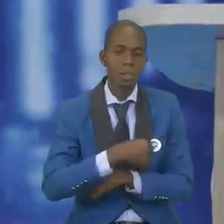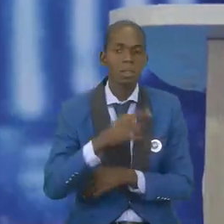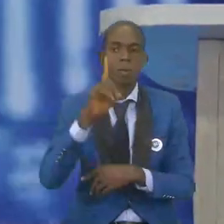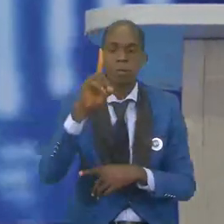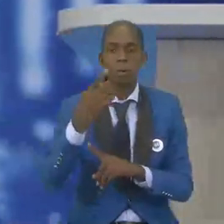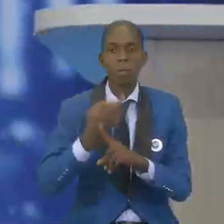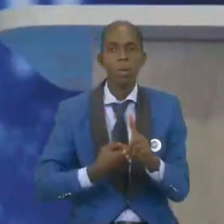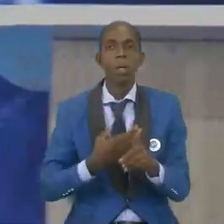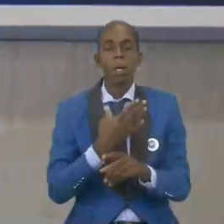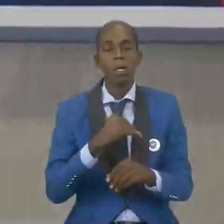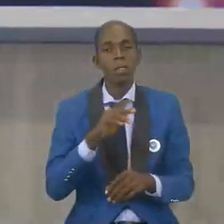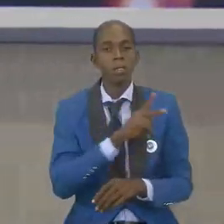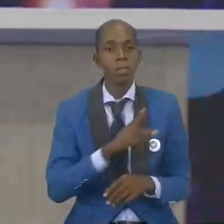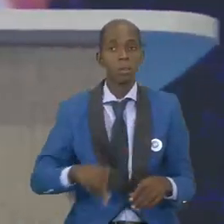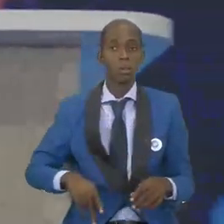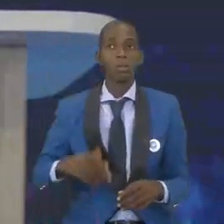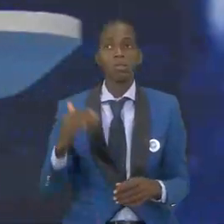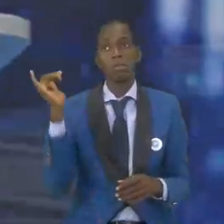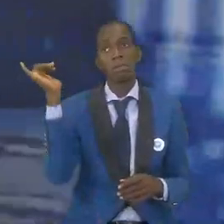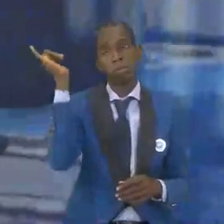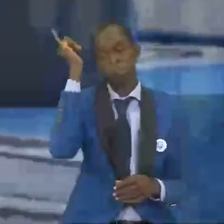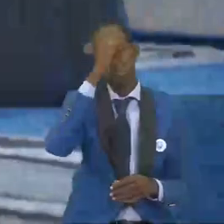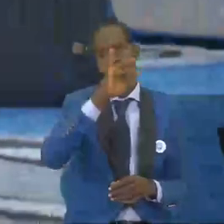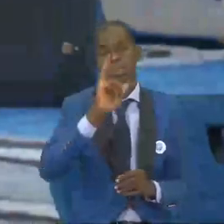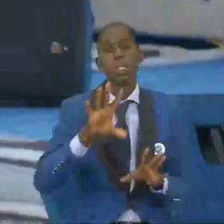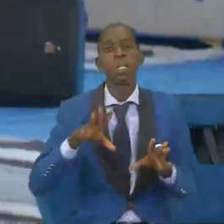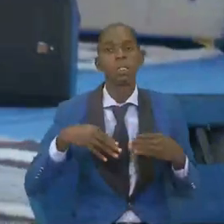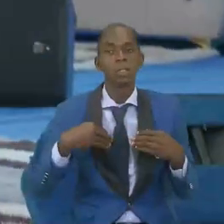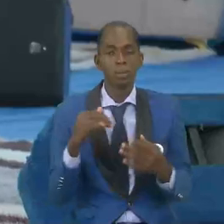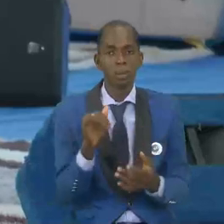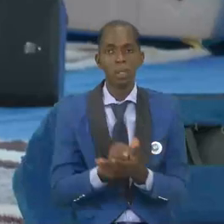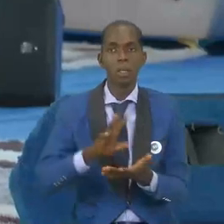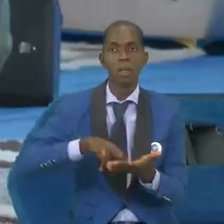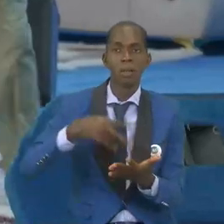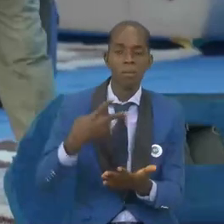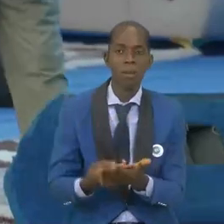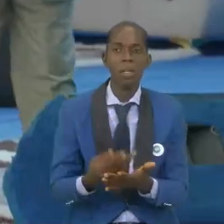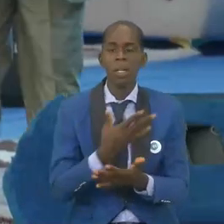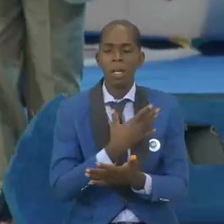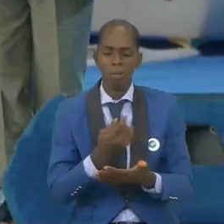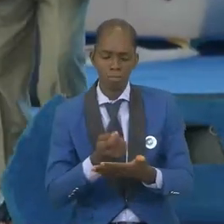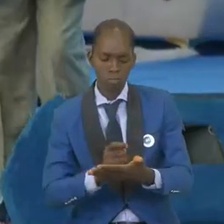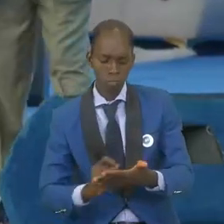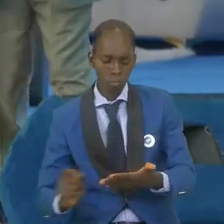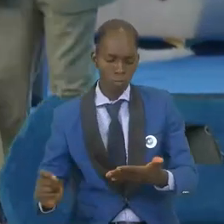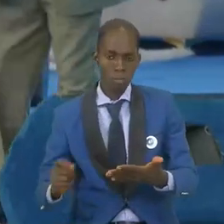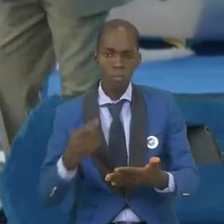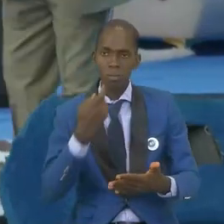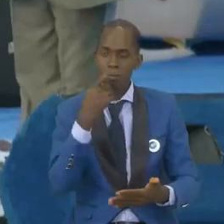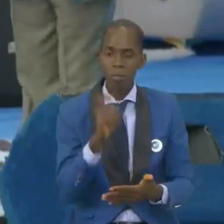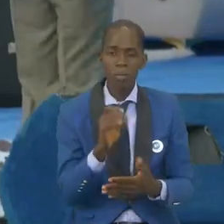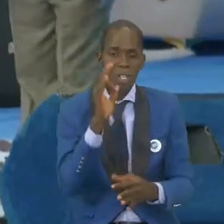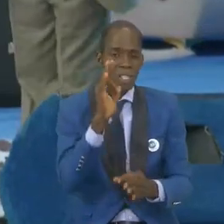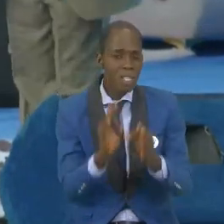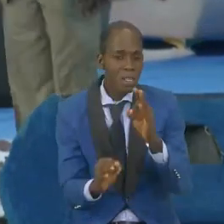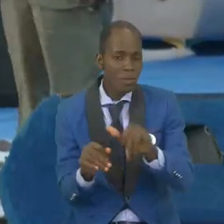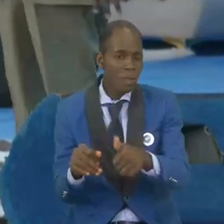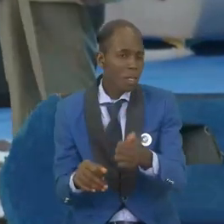30 jours, seulement un mois. Et il est tombé dans le piège. Il a dit, si quiconque